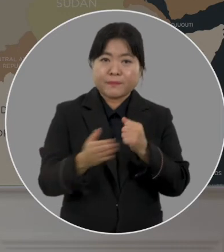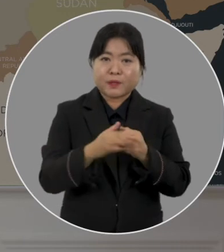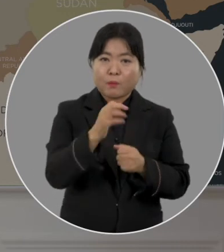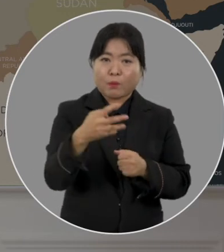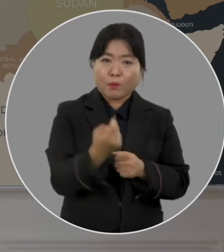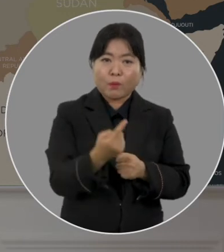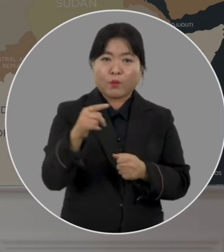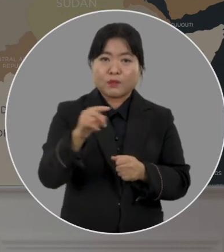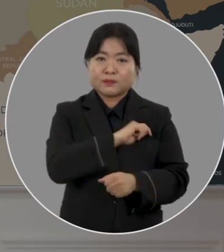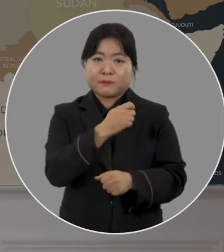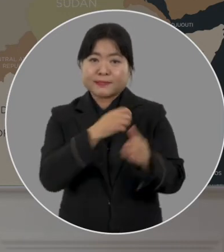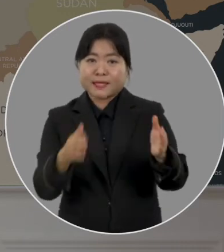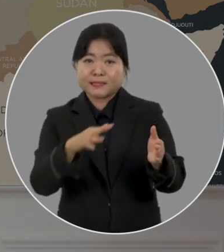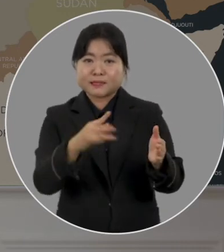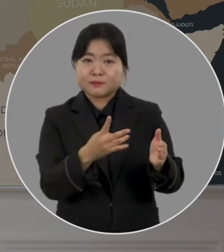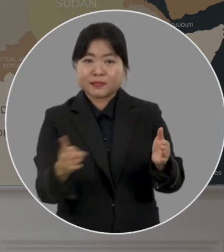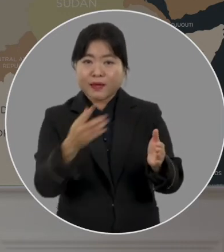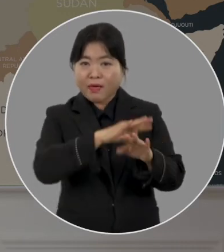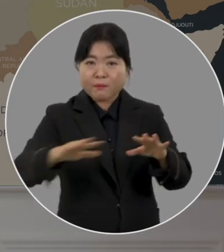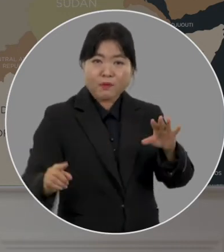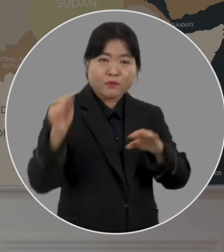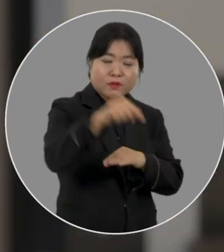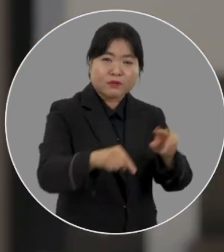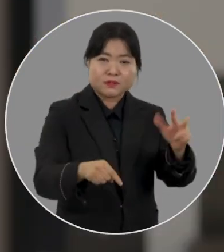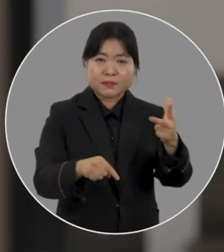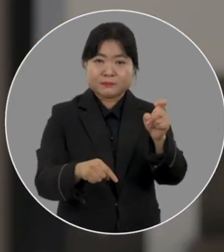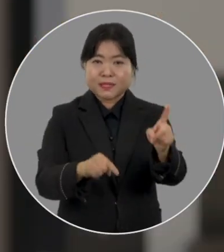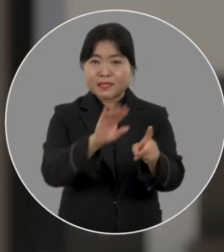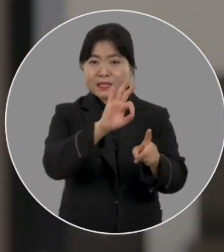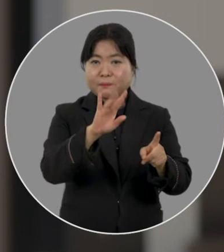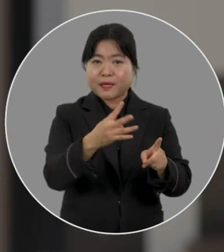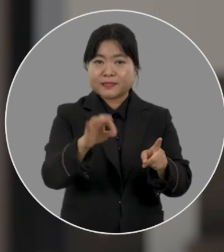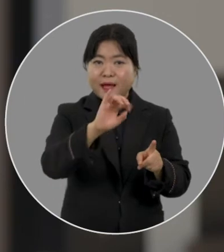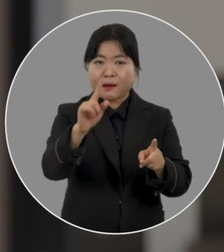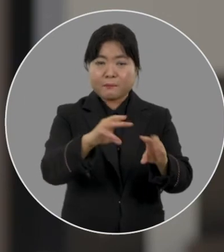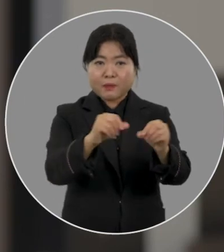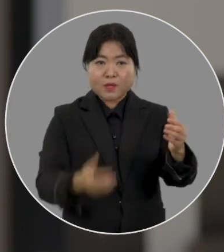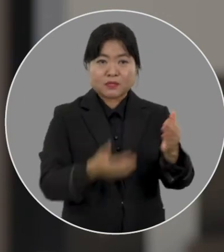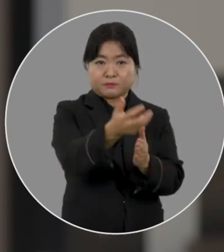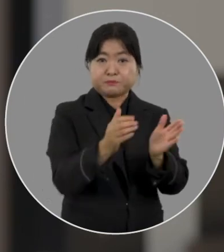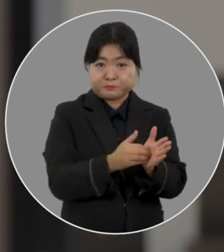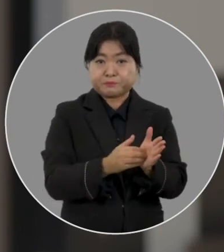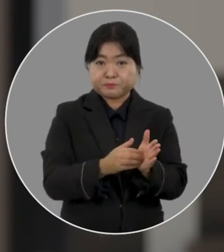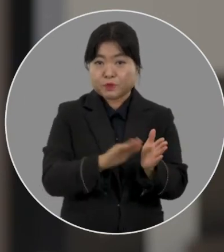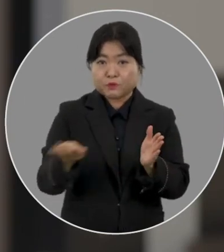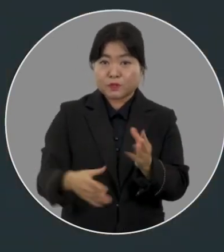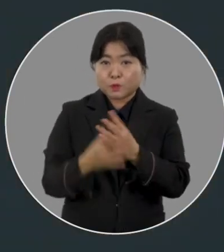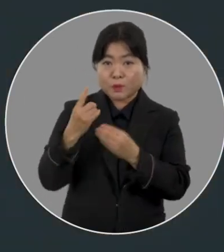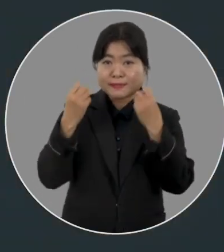해협을 건너서 711년 이베리아 반도에 진출합니다. 굉장히 이른 시기입니다. 통일신라시기의